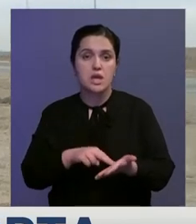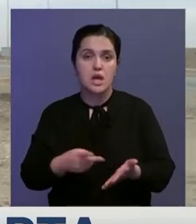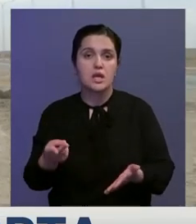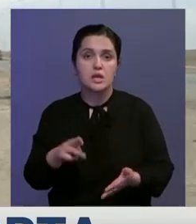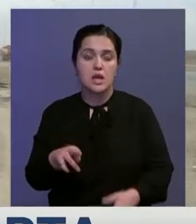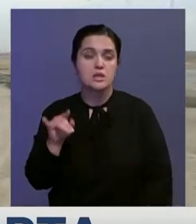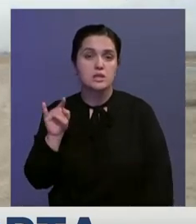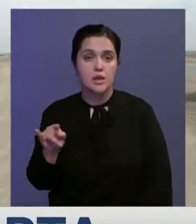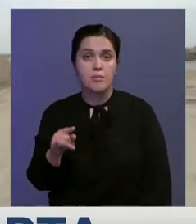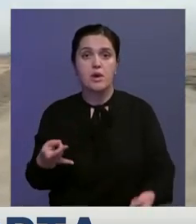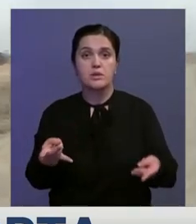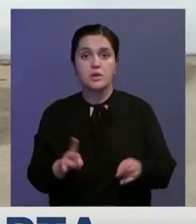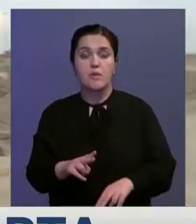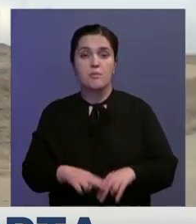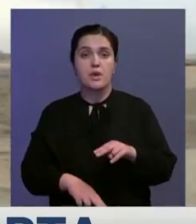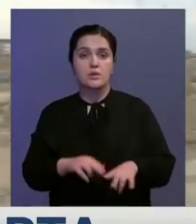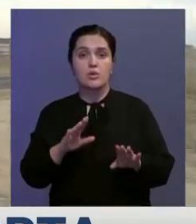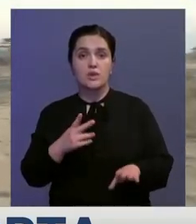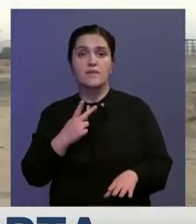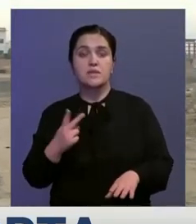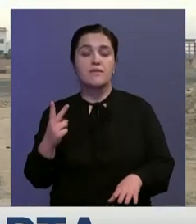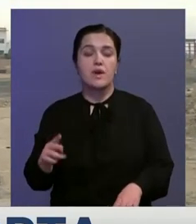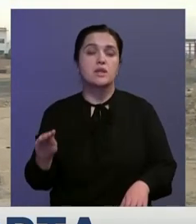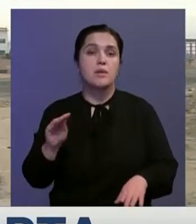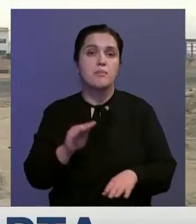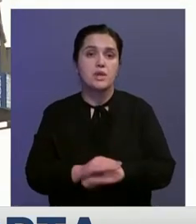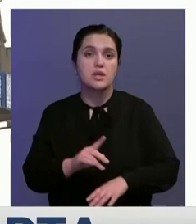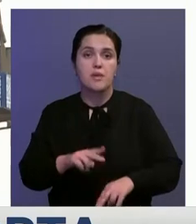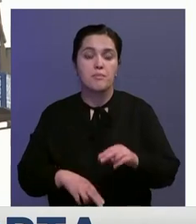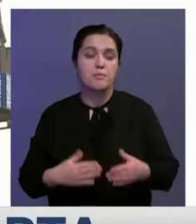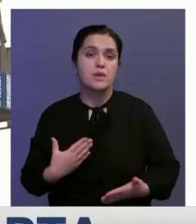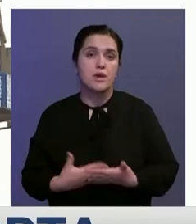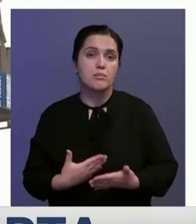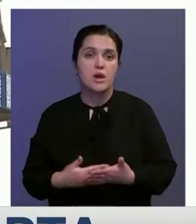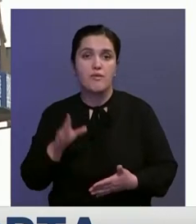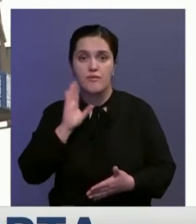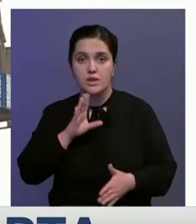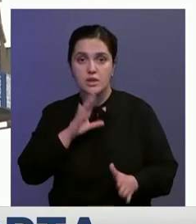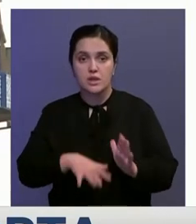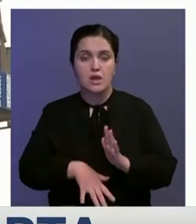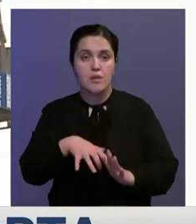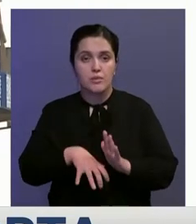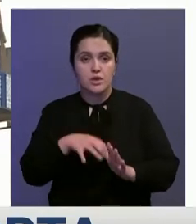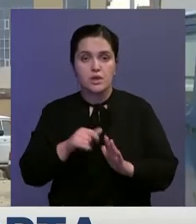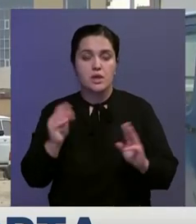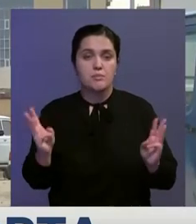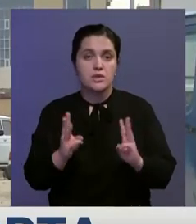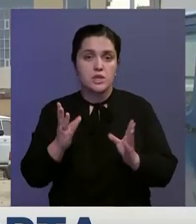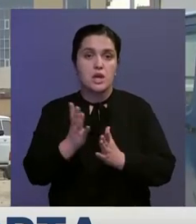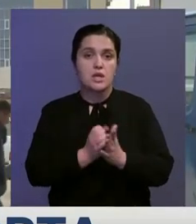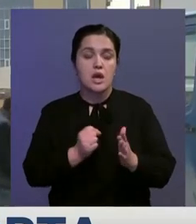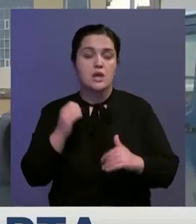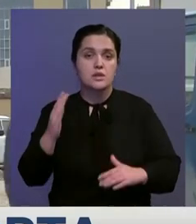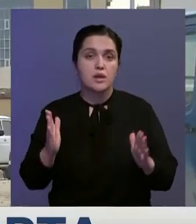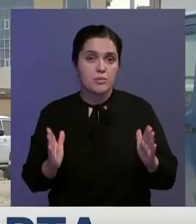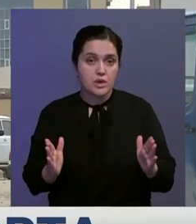воздушных судов. Остается построить 22 дополнительных сооружения. Например, водонапорные башни и пожарные резервуары. Кроме